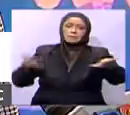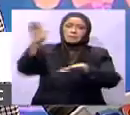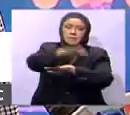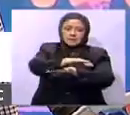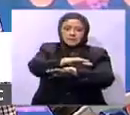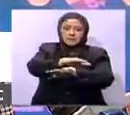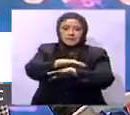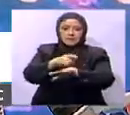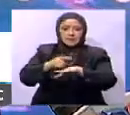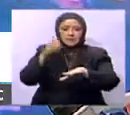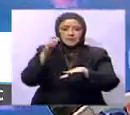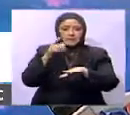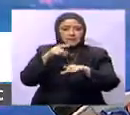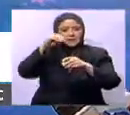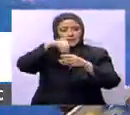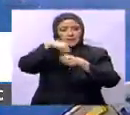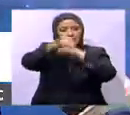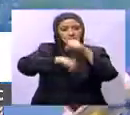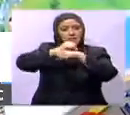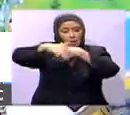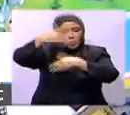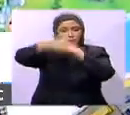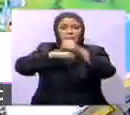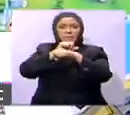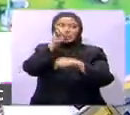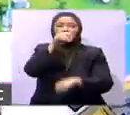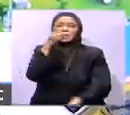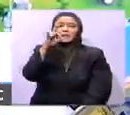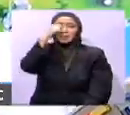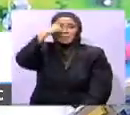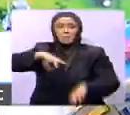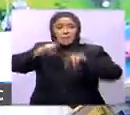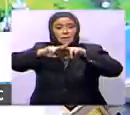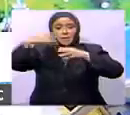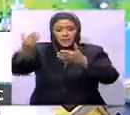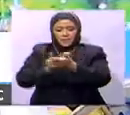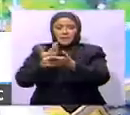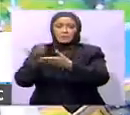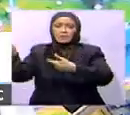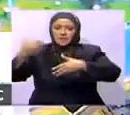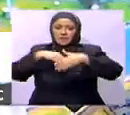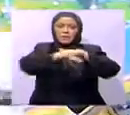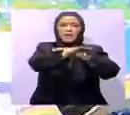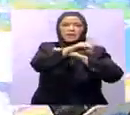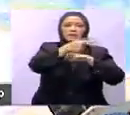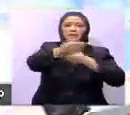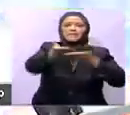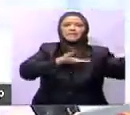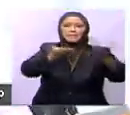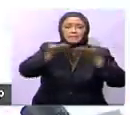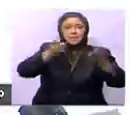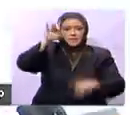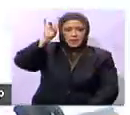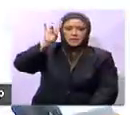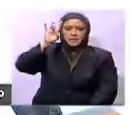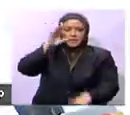dalam early 2018, supaya train yang baru tu pun masuk in service. Jadi insyaAllah going forward,